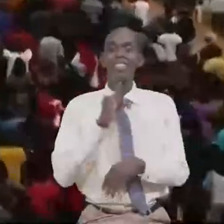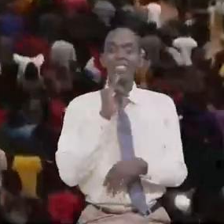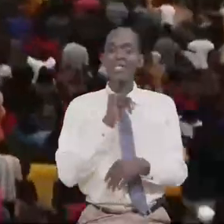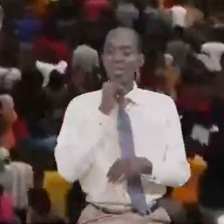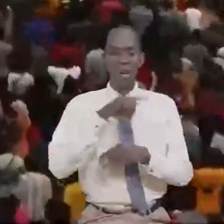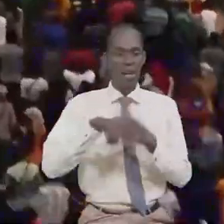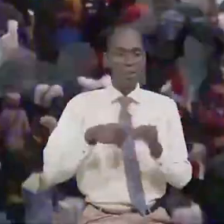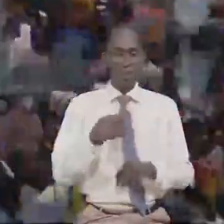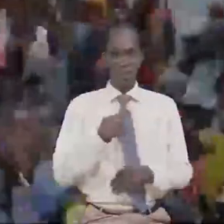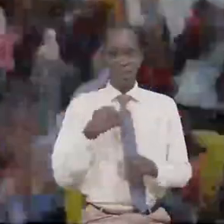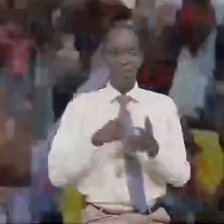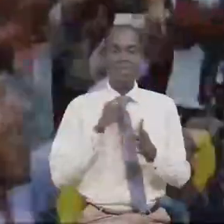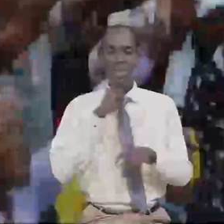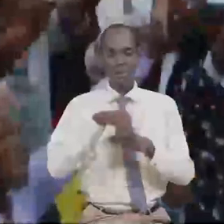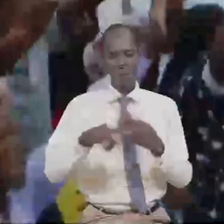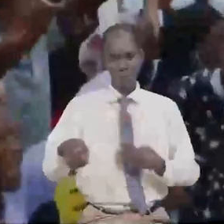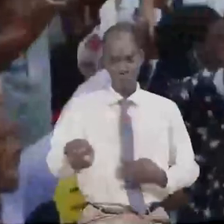sera question de vous